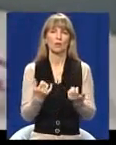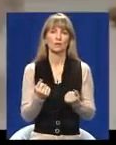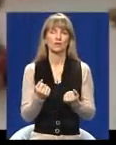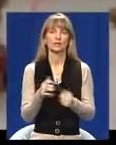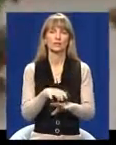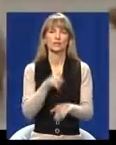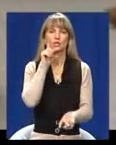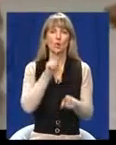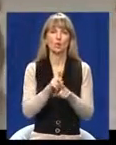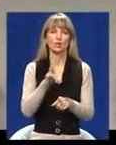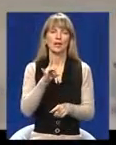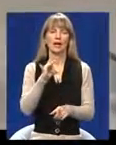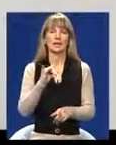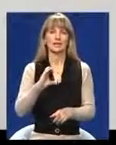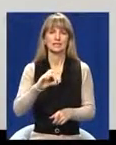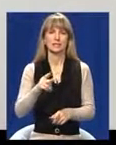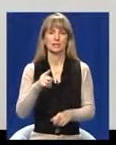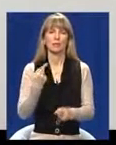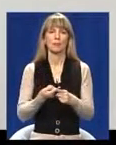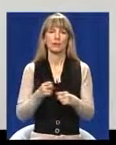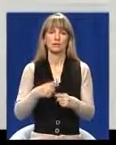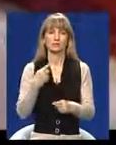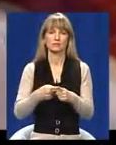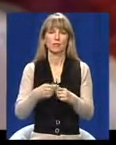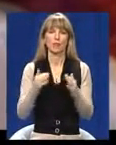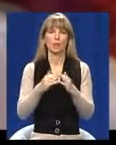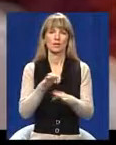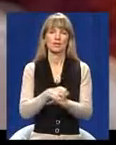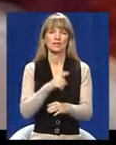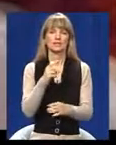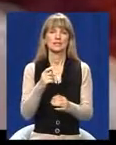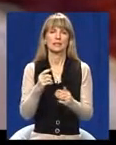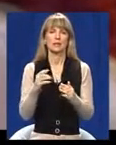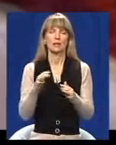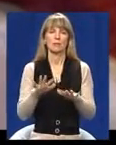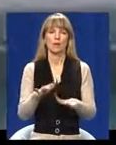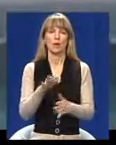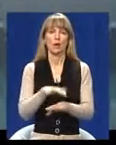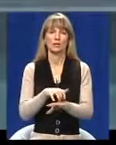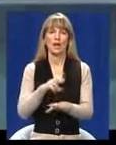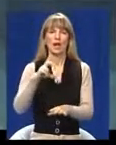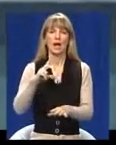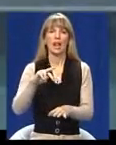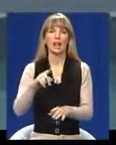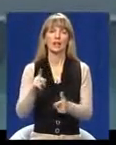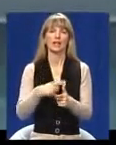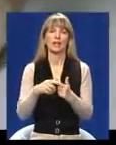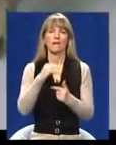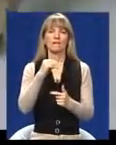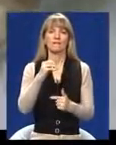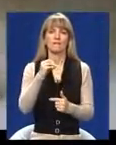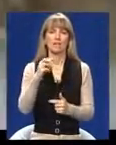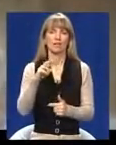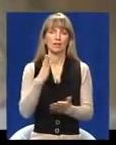рись. Тож скрещували домашніх кішок з лісними котами. Піксі у перекладі з англійської означає ельф або фея. Кішка має